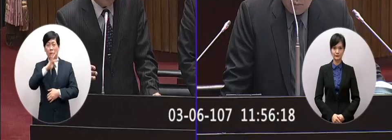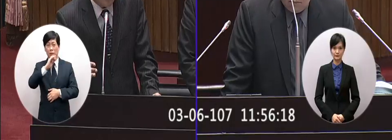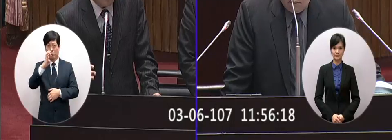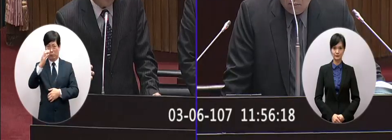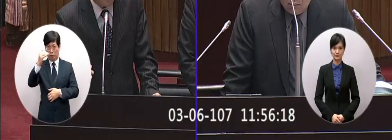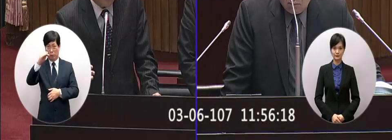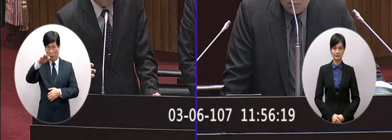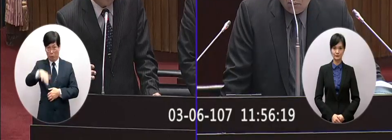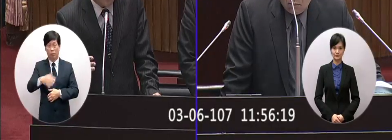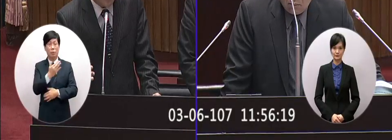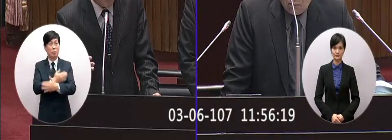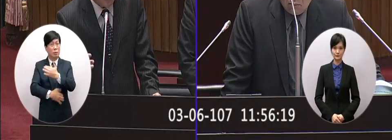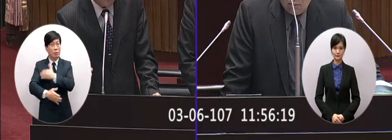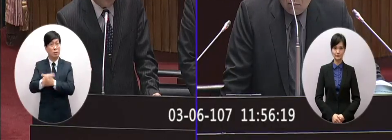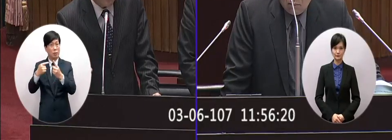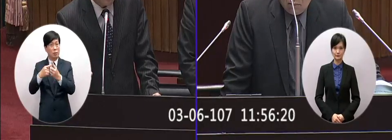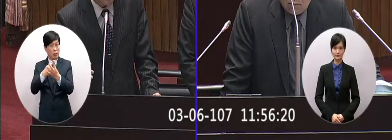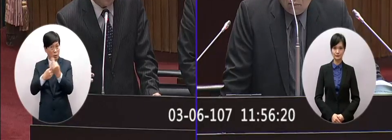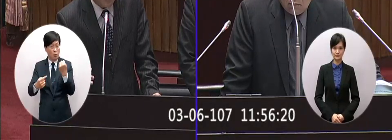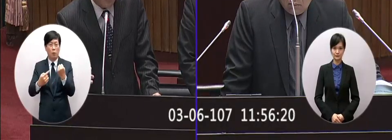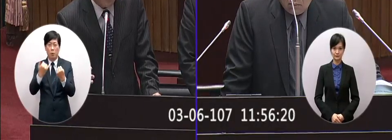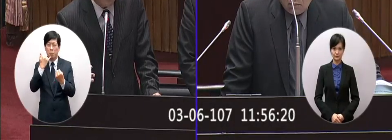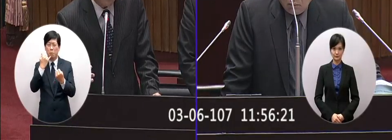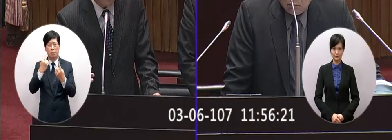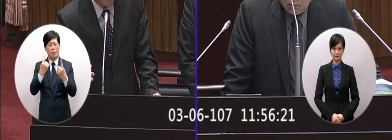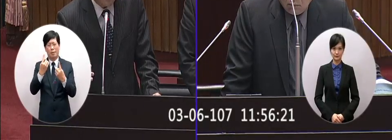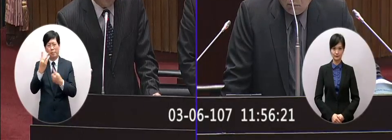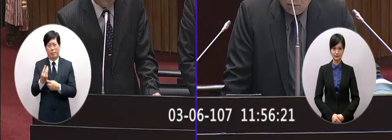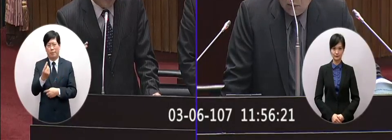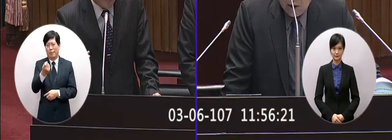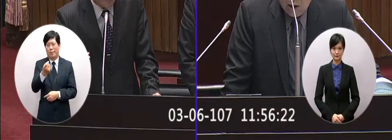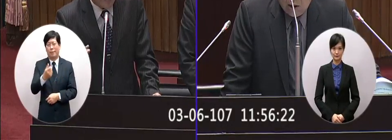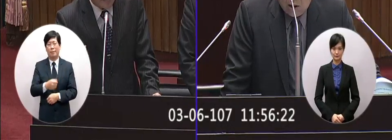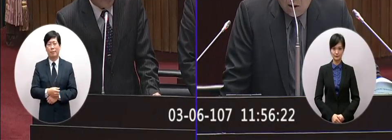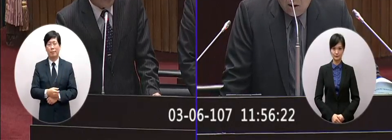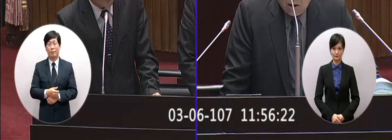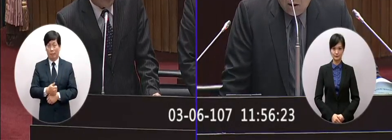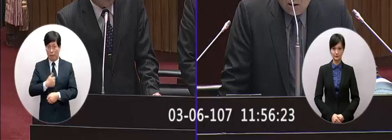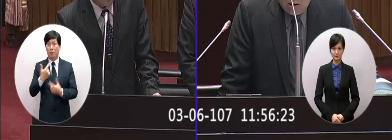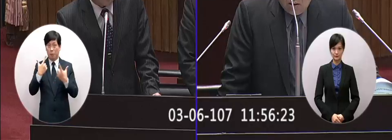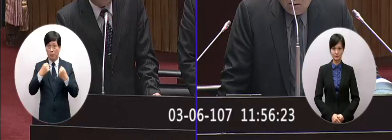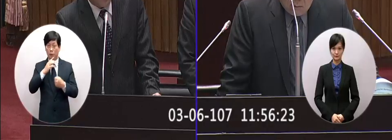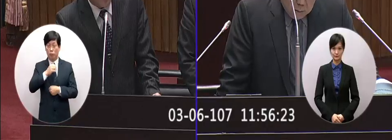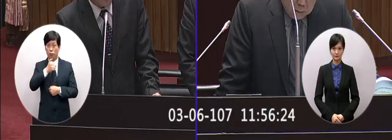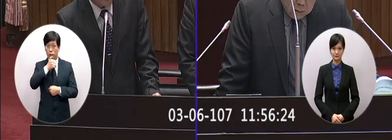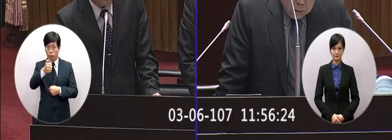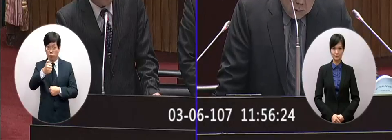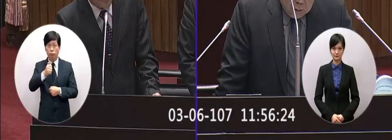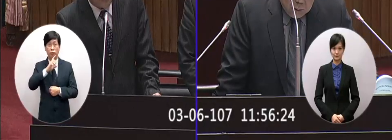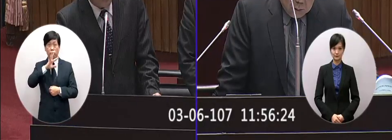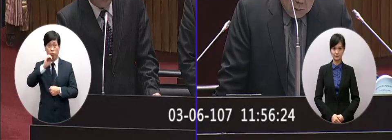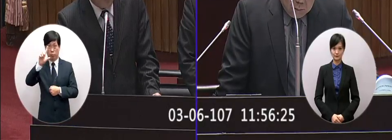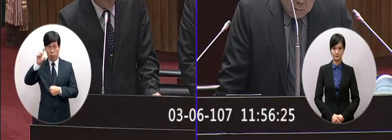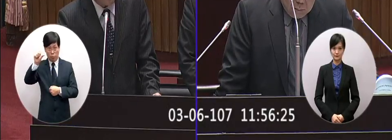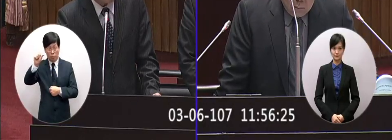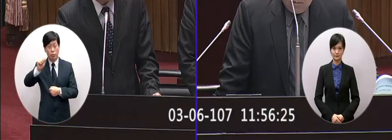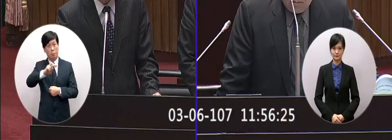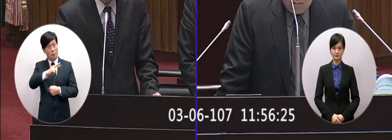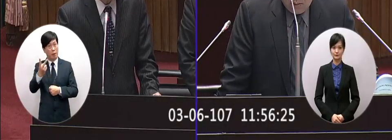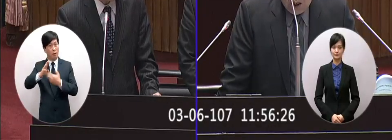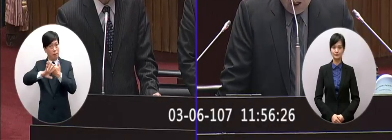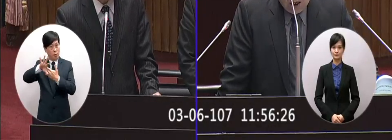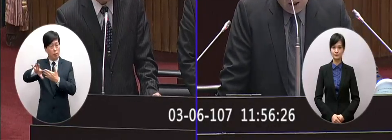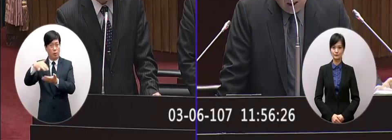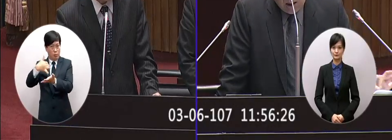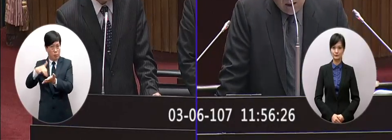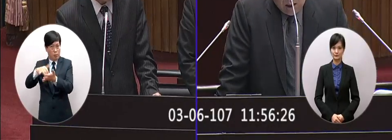岁相对身心障碍的人口的密度是比较低的，好，所以他可能是已经变成50岁了，变成65岁，进到另外一个